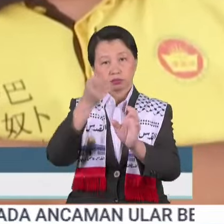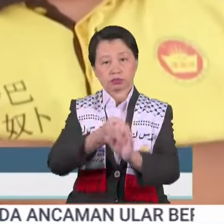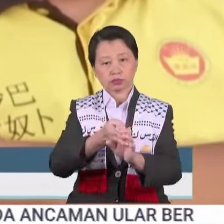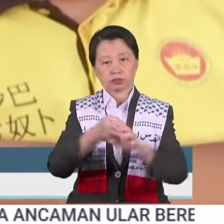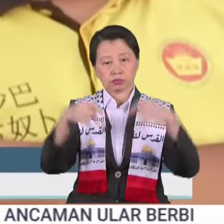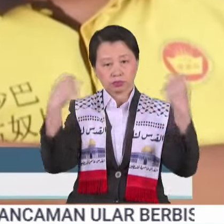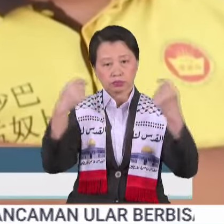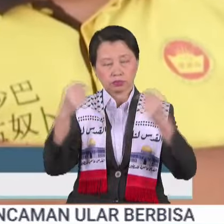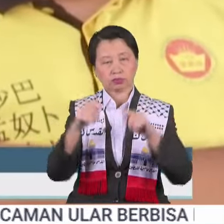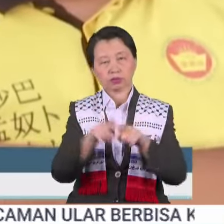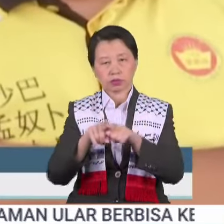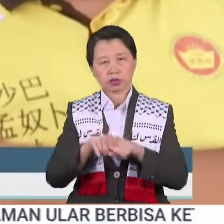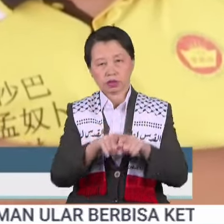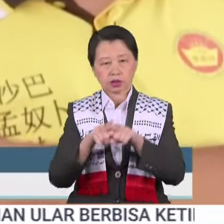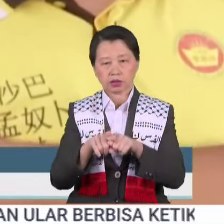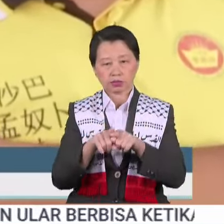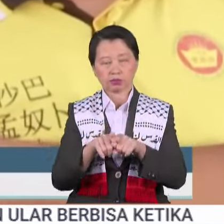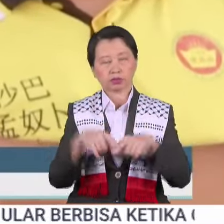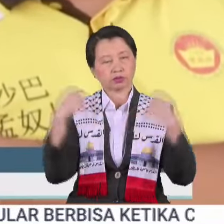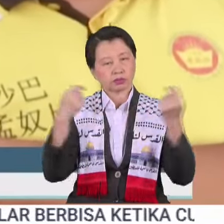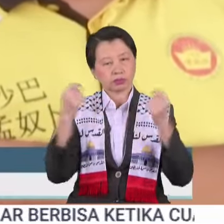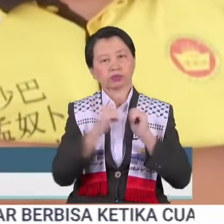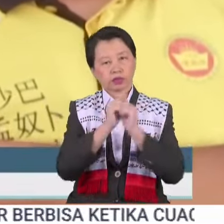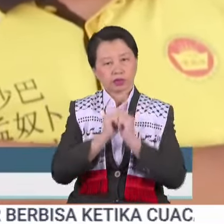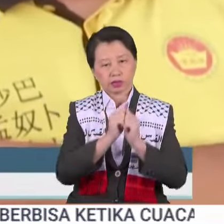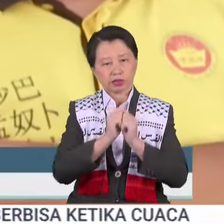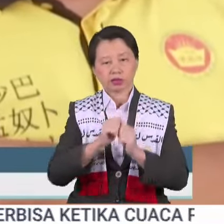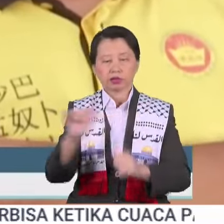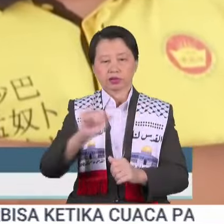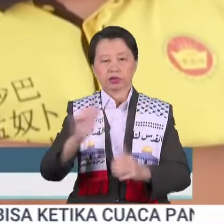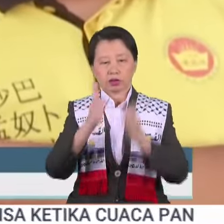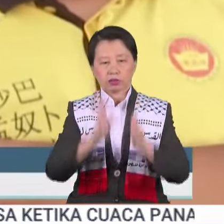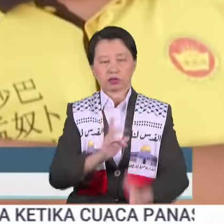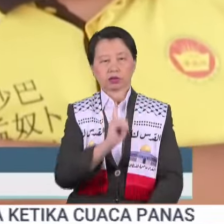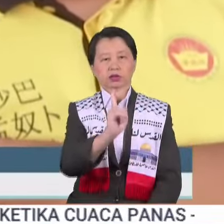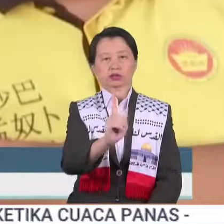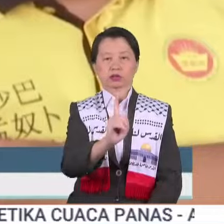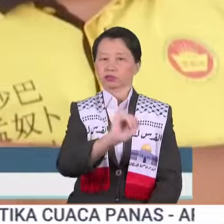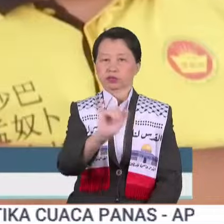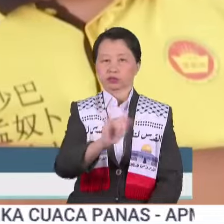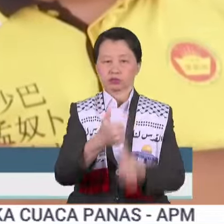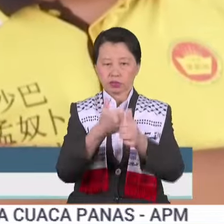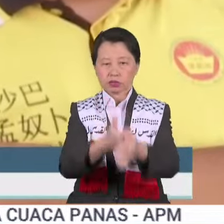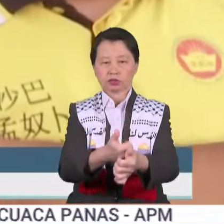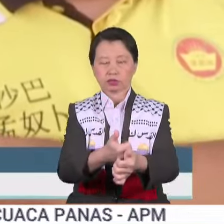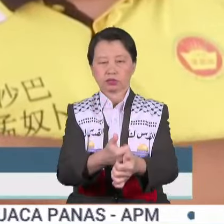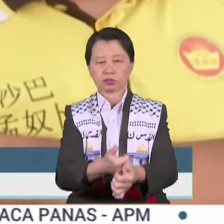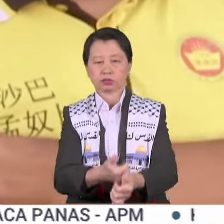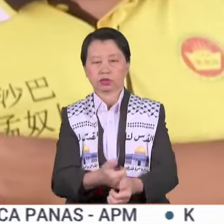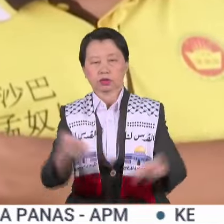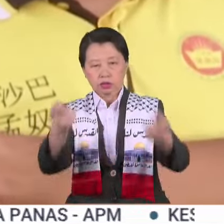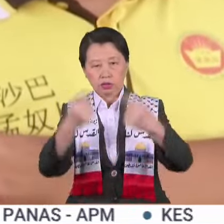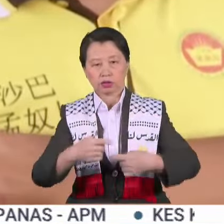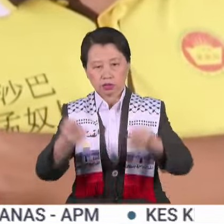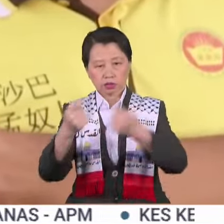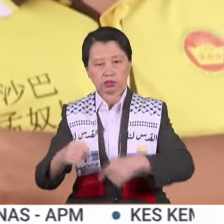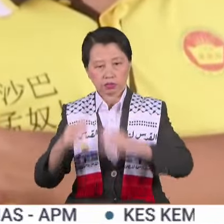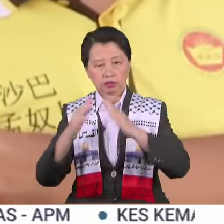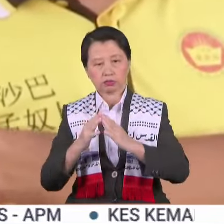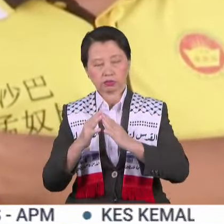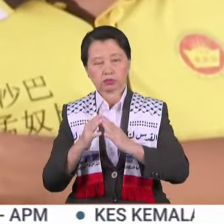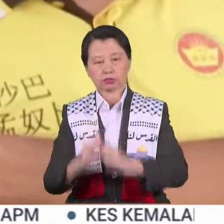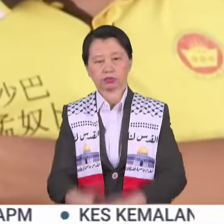nih sama-sama. Begitu juga orang Muslim ikut juga datang ke rumah-rumah lah bertahun